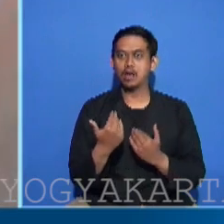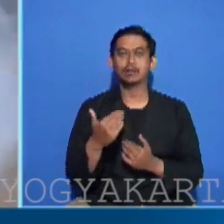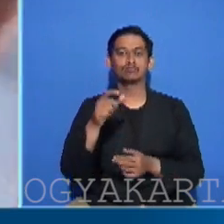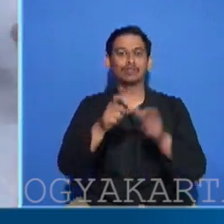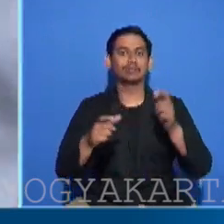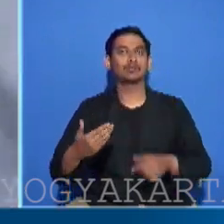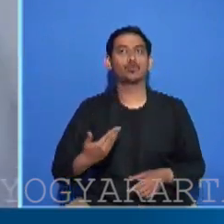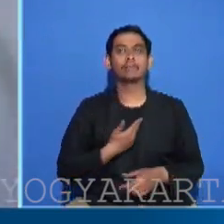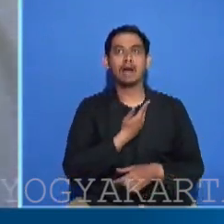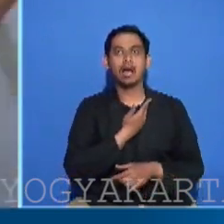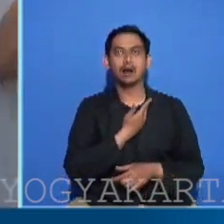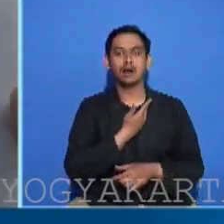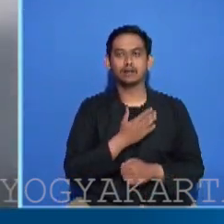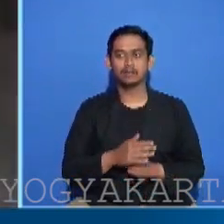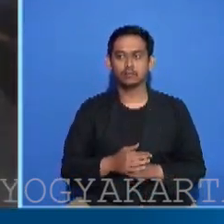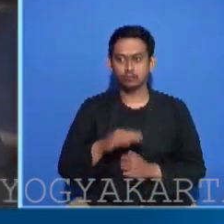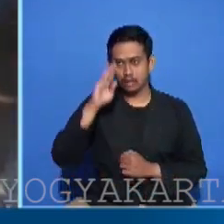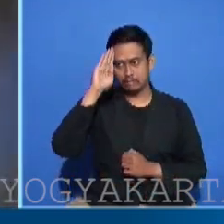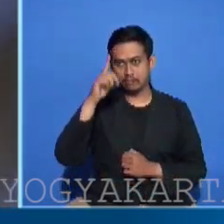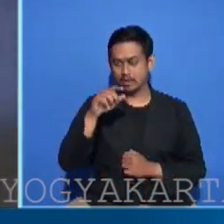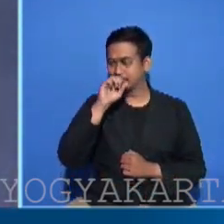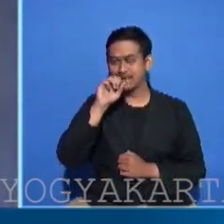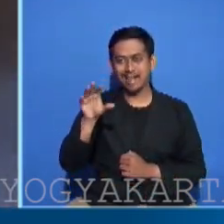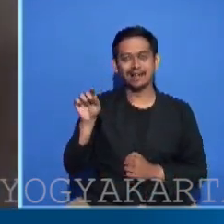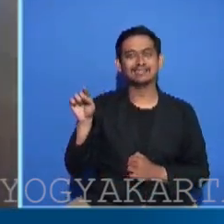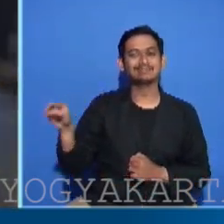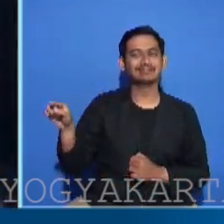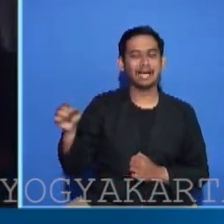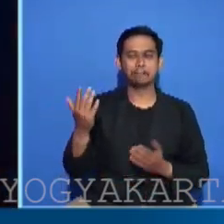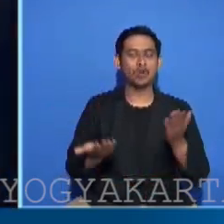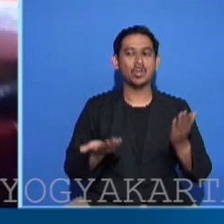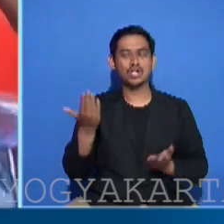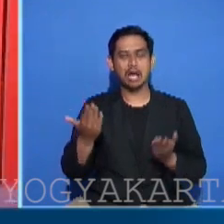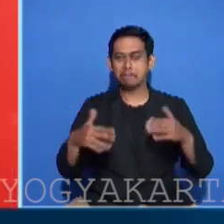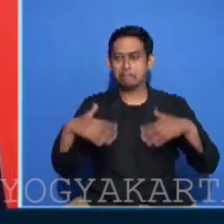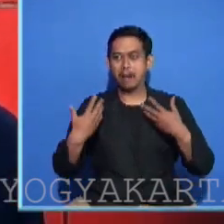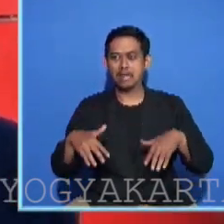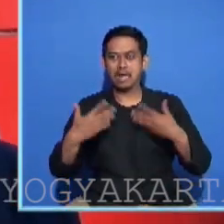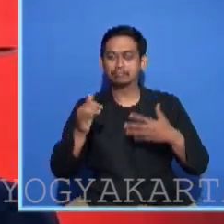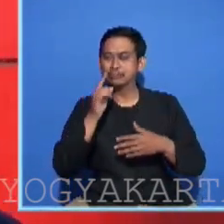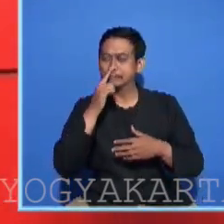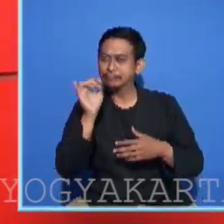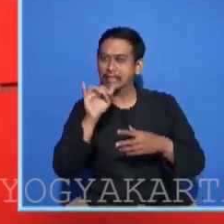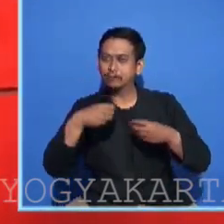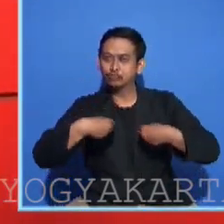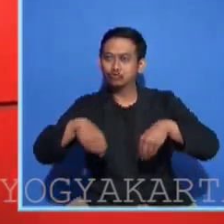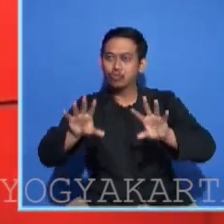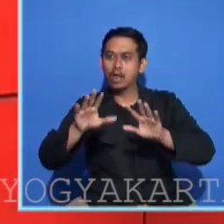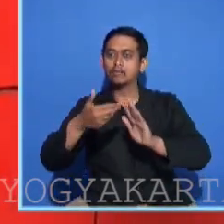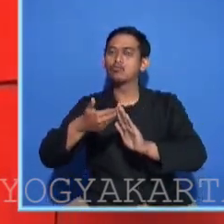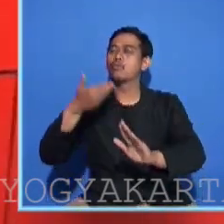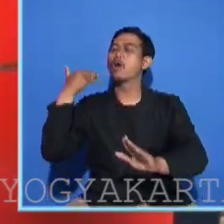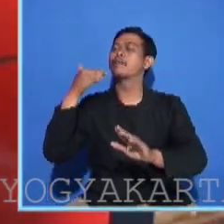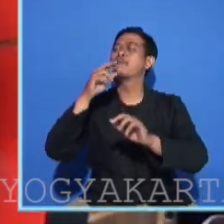Yogyakarta AKP Archi Nevada menjelaskan, dugaan kasus tindak pidana perdagangan orang dilakukan sejak 2014 silam, di